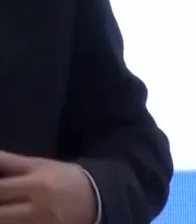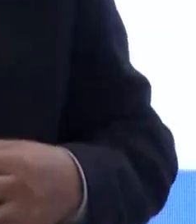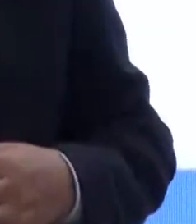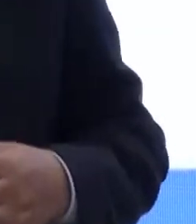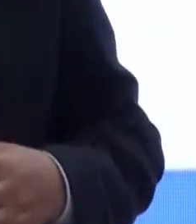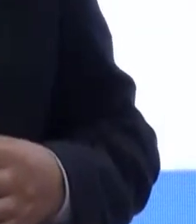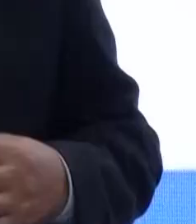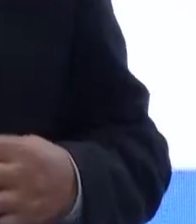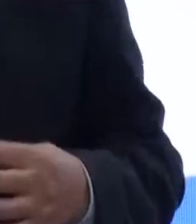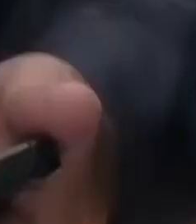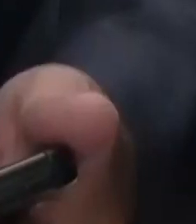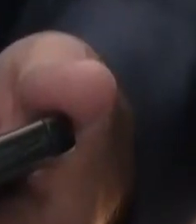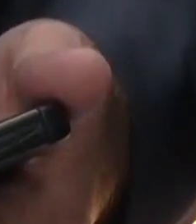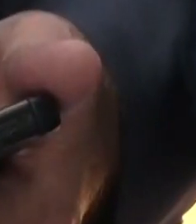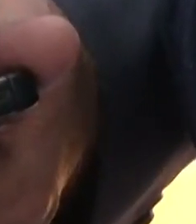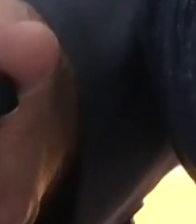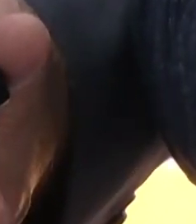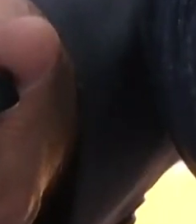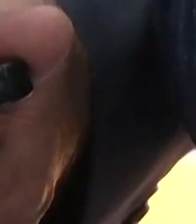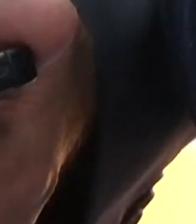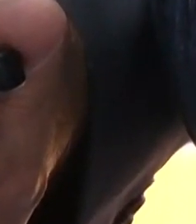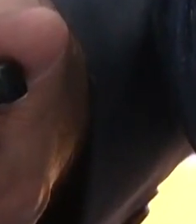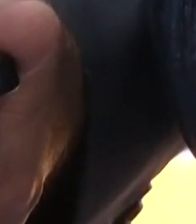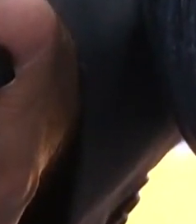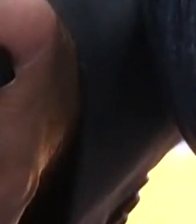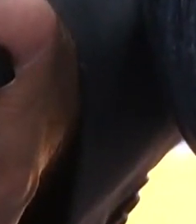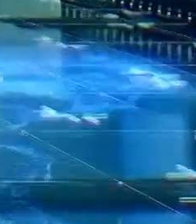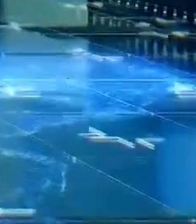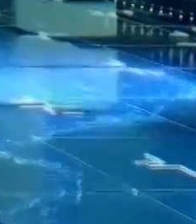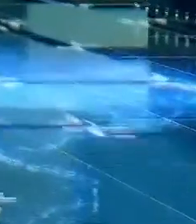Бекжан Кенжибай, телеканал ЖТСУ, Алматинская область.